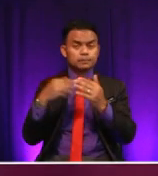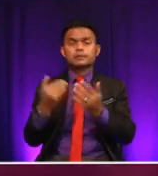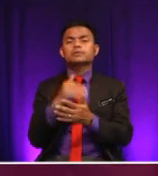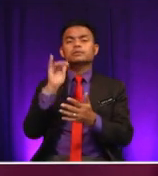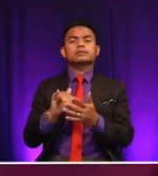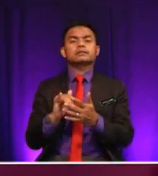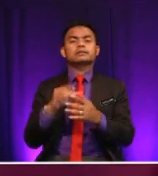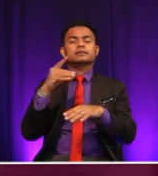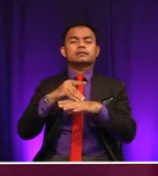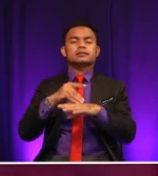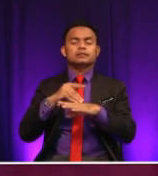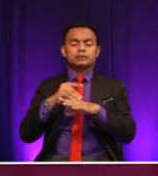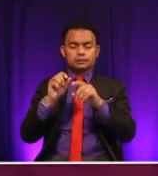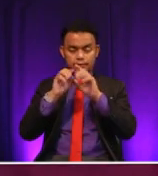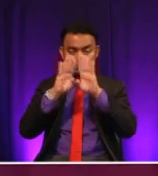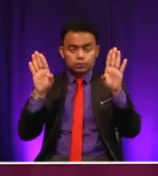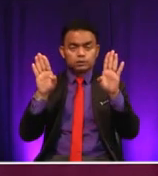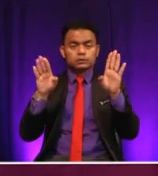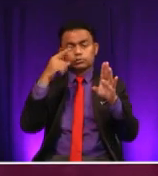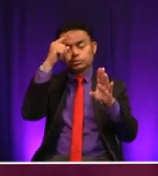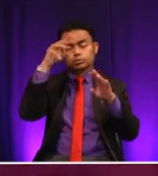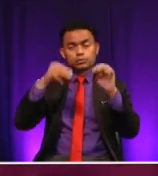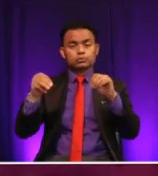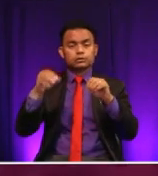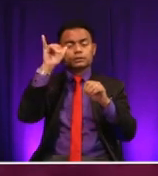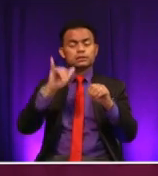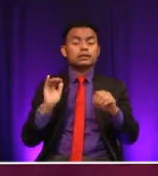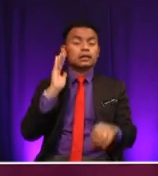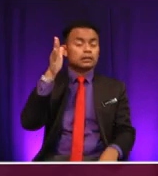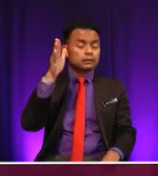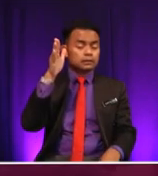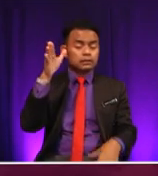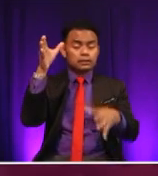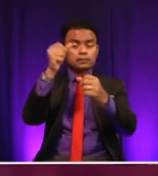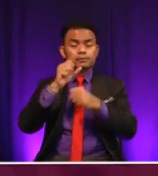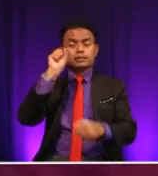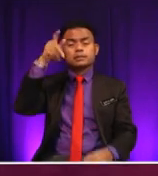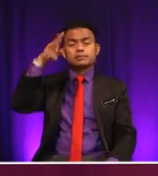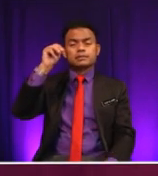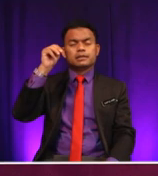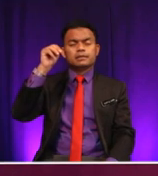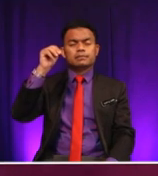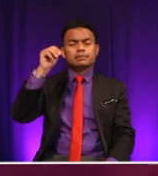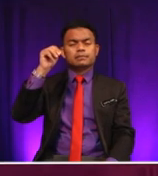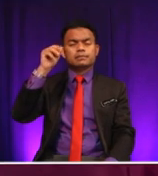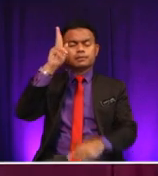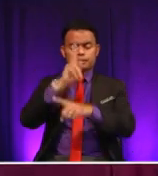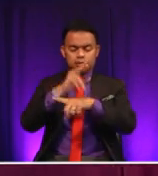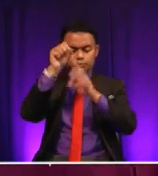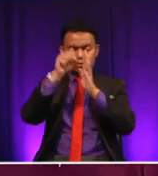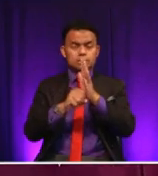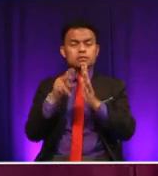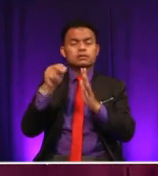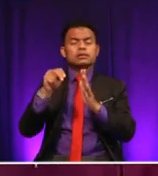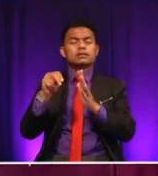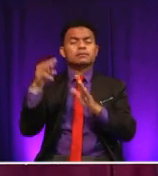mata pelajaran kesusastraan Melayu komunikatif ini merupakan elemen pembelajaran yang baru yang terdapat dalam tskp Oke Di